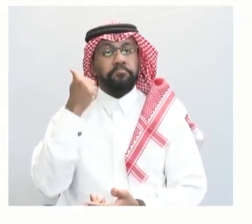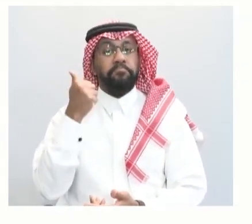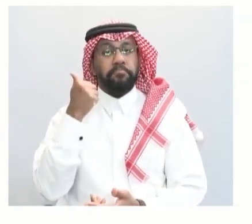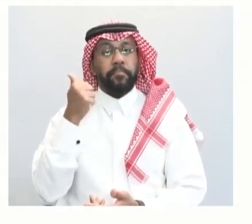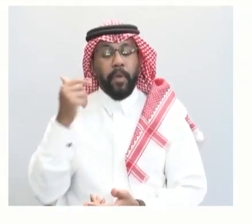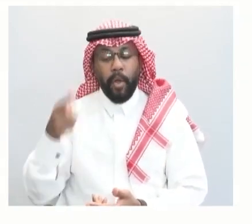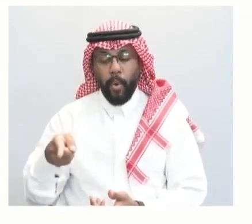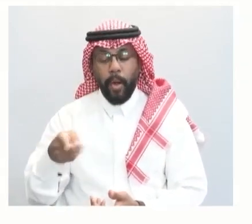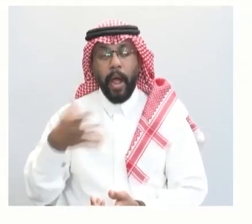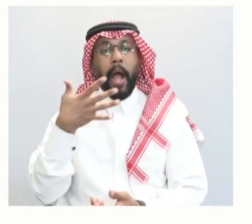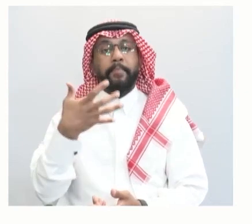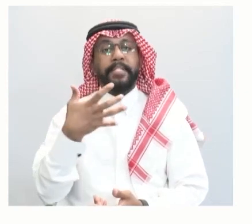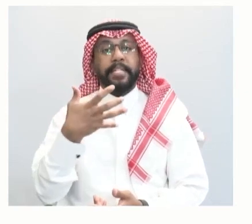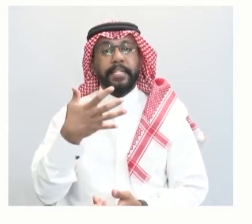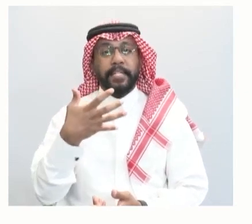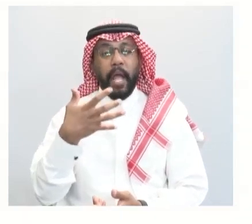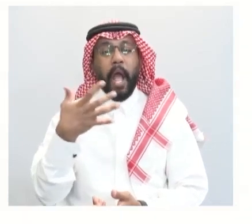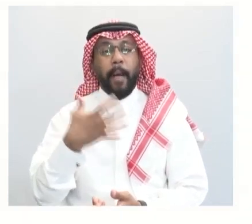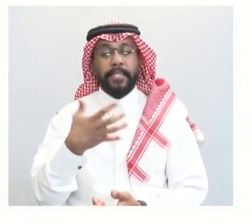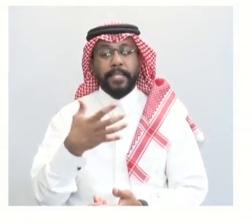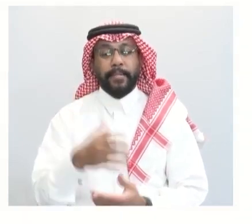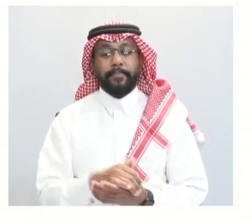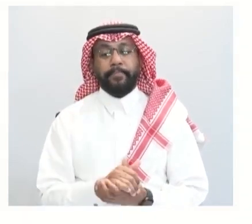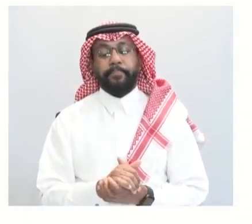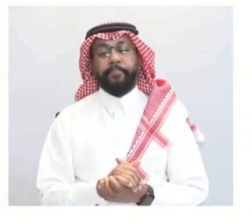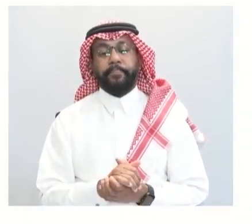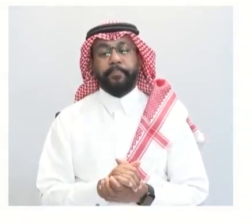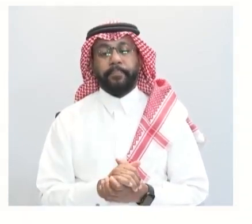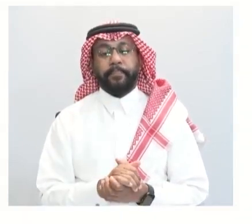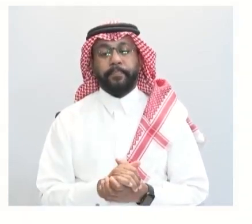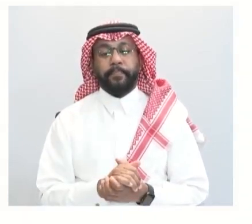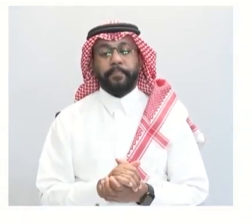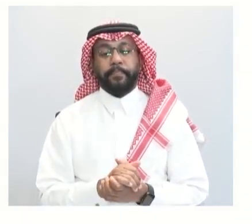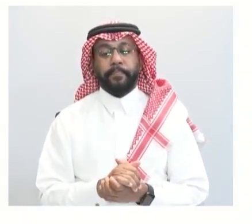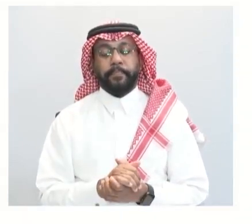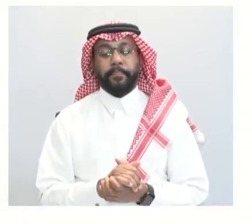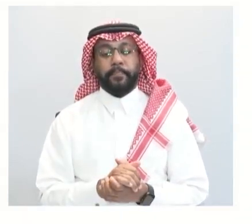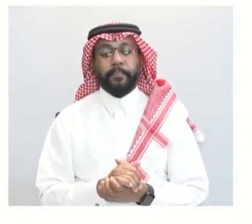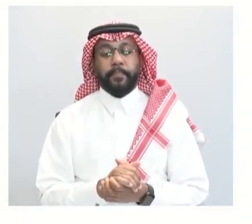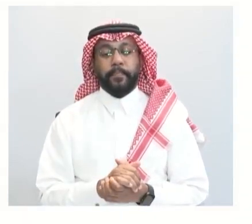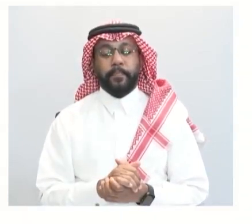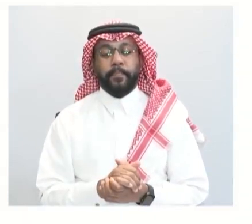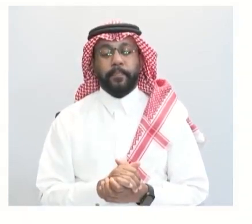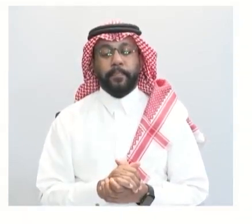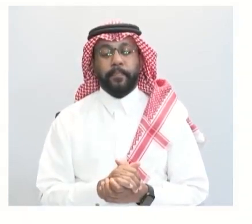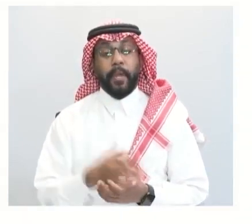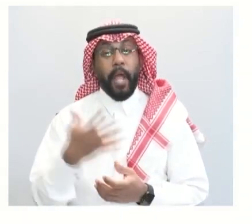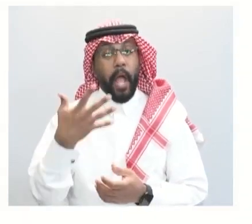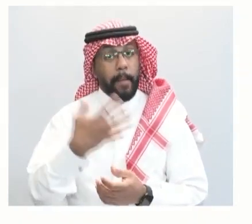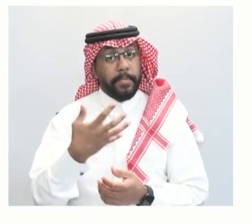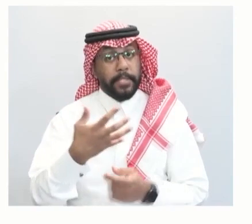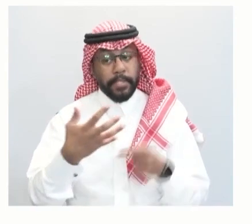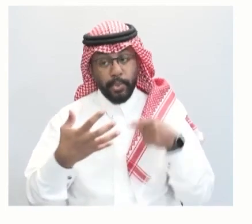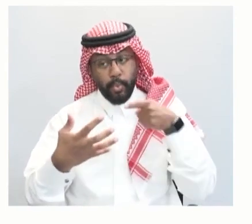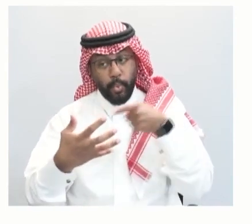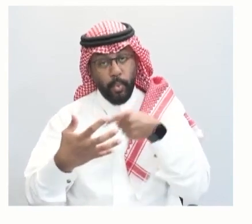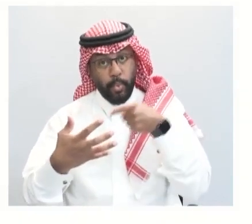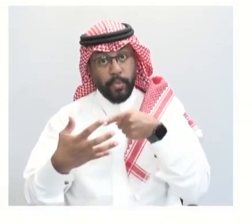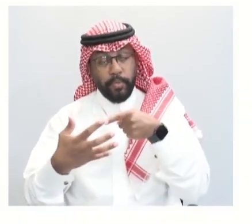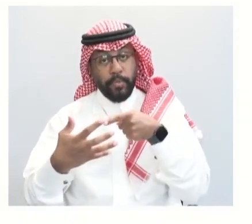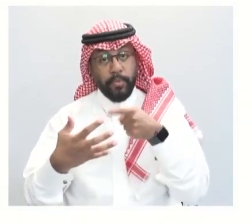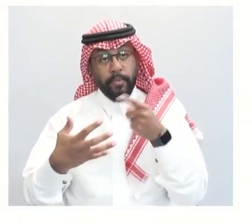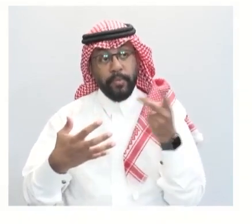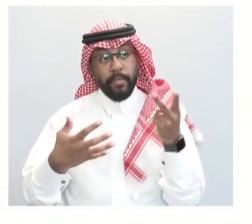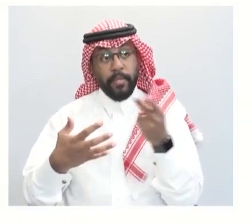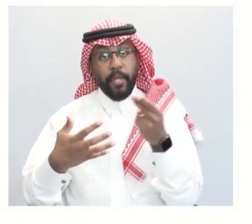احسنتم اذا لدينا هنا القيمه الكبرى وهي 50 ريال اذا الان نقوم بعد هذه